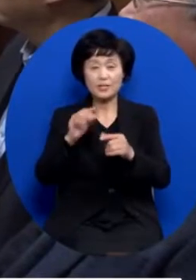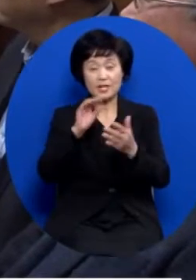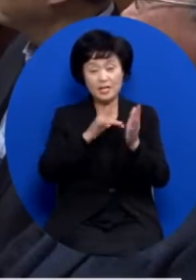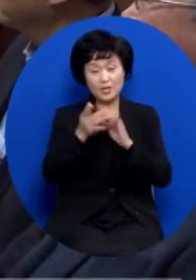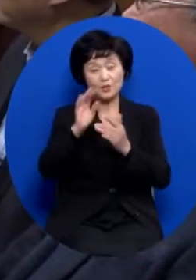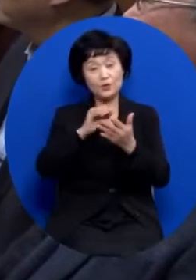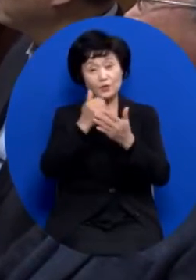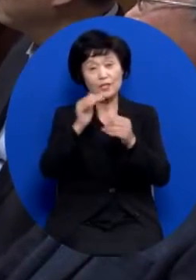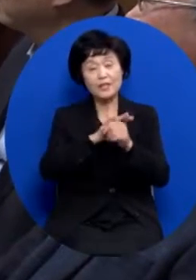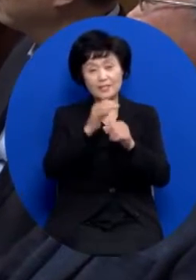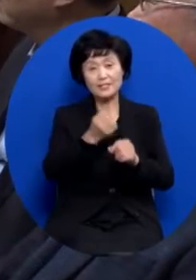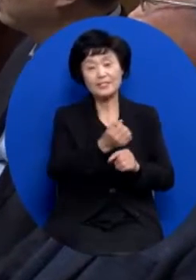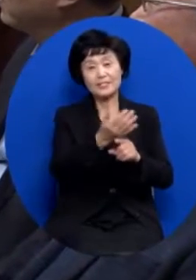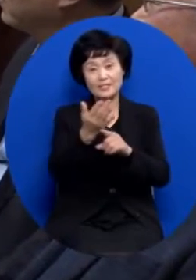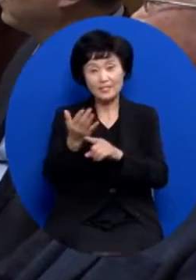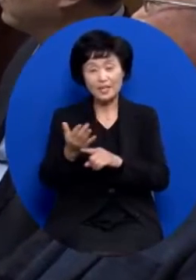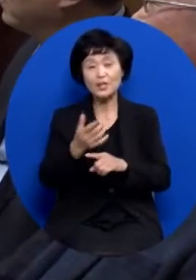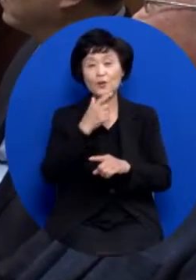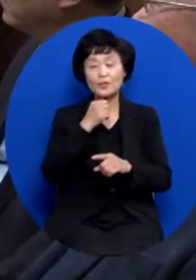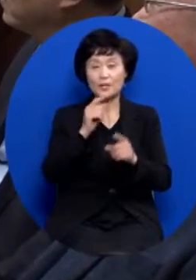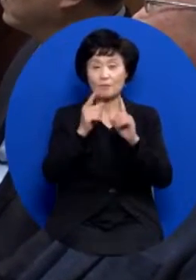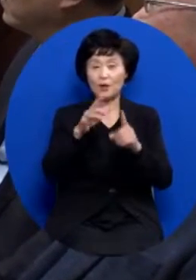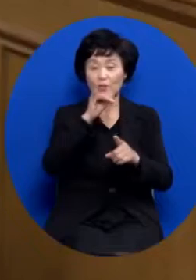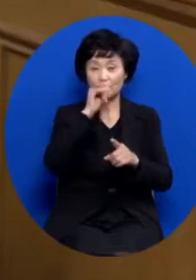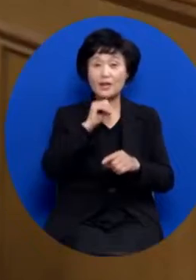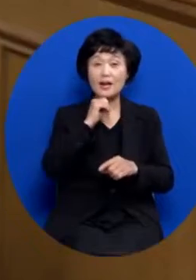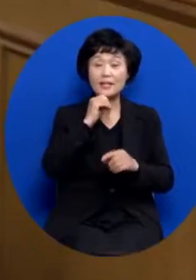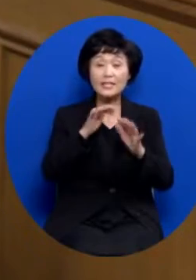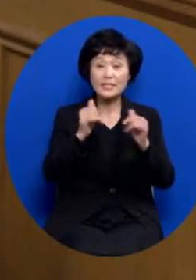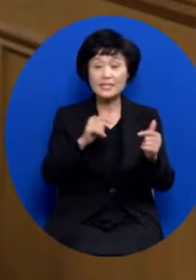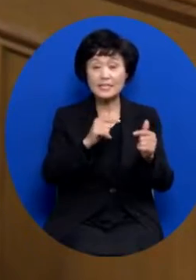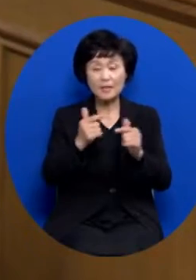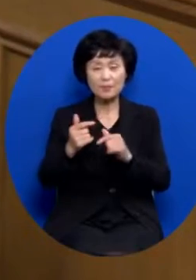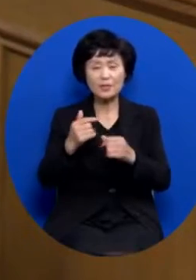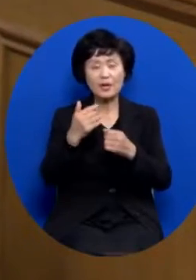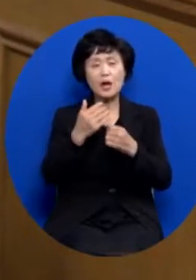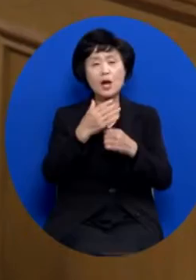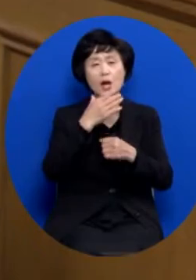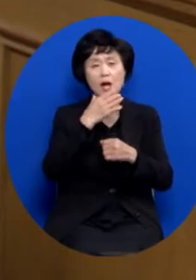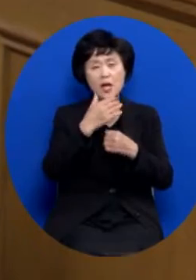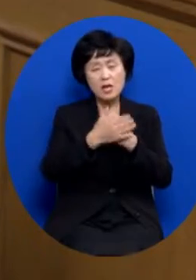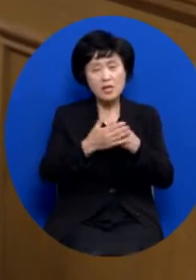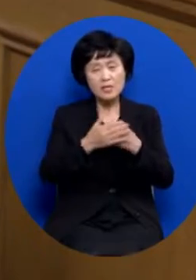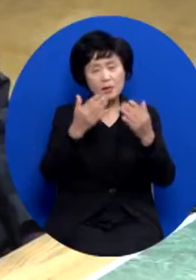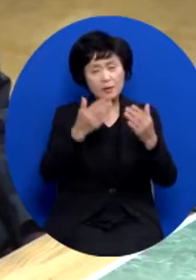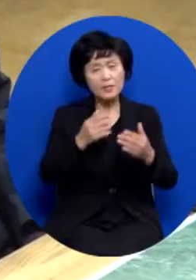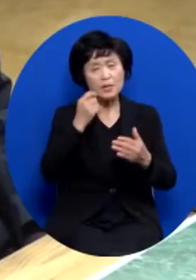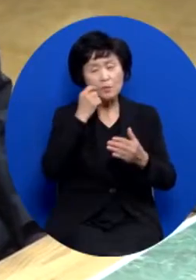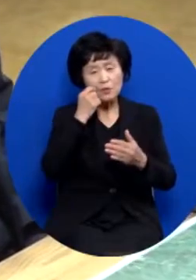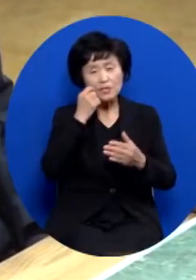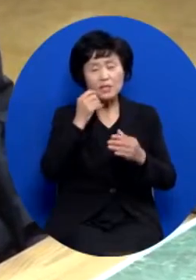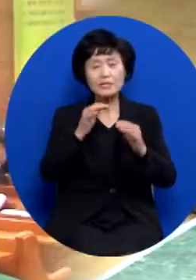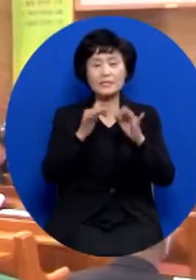전했습니다. 기탁된 물품은 저소득층과 복지사각지대에 있는 대상자에게 전달될 예정입니다.